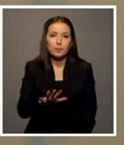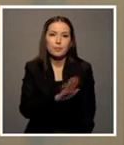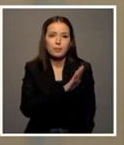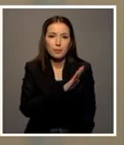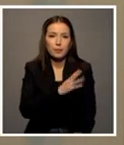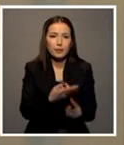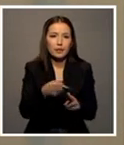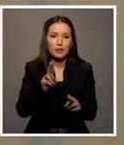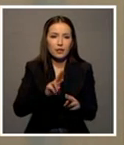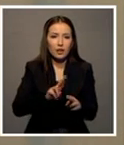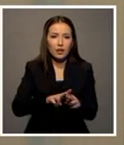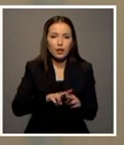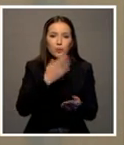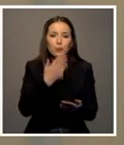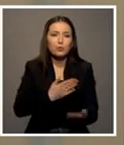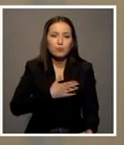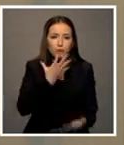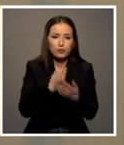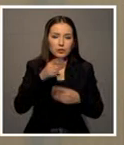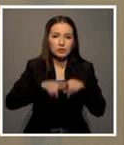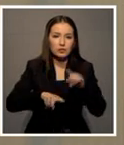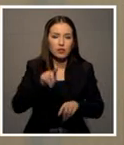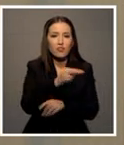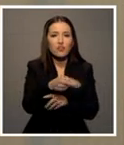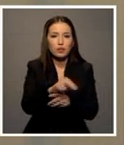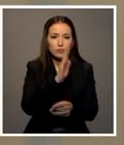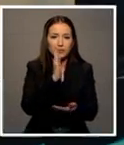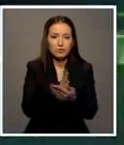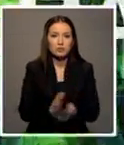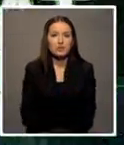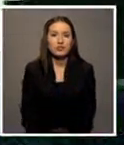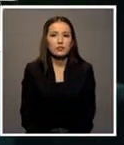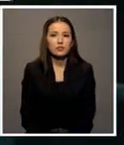тәрбиелейміз, ел сүйгіштікке тәрбиелейміз деген осыны артық мысал бола ма?